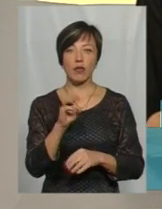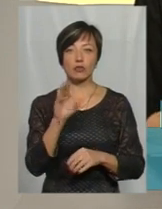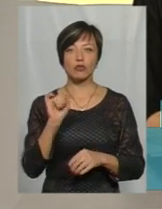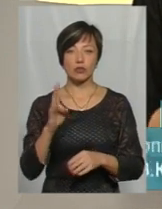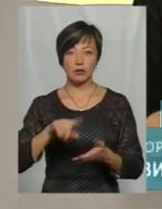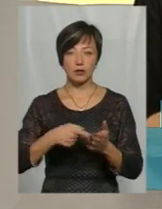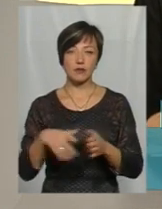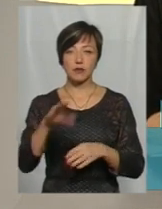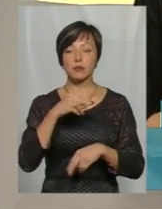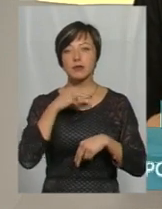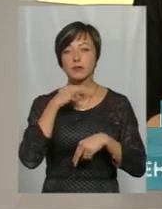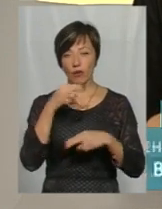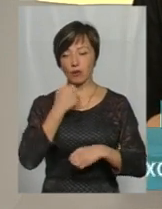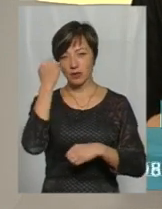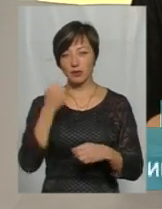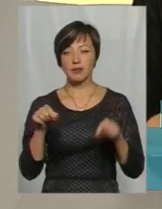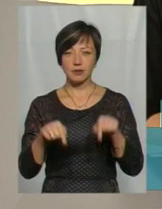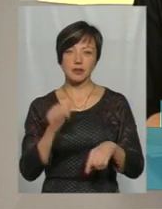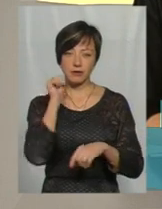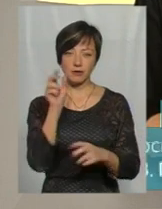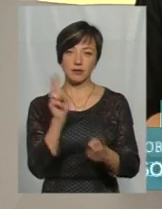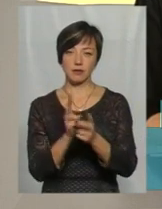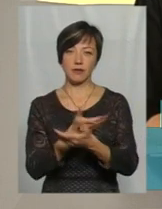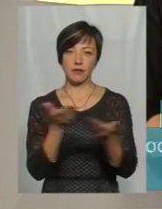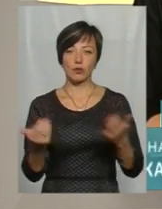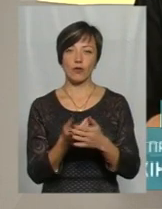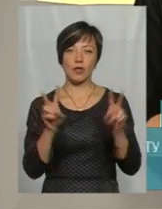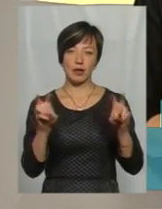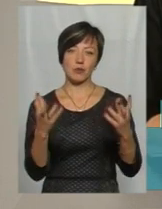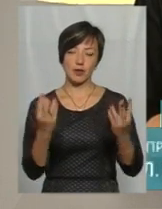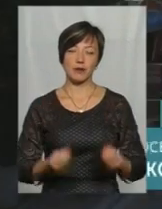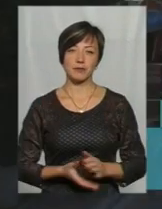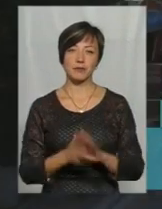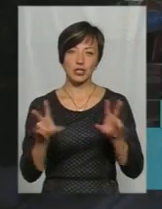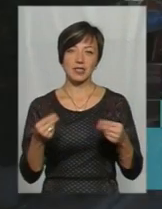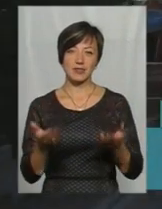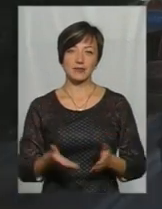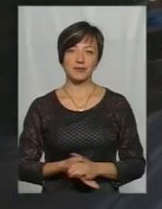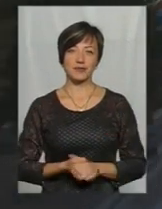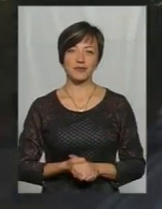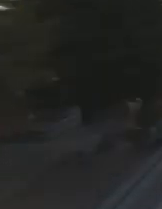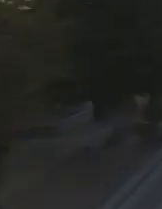Нетішині. Всім дякую за увагу. Завтра у цій же порі чекатиму вас уже з новою темою. Щасти вам!